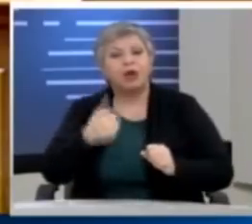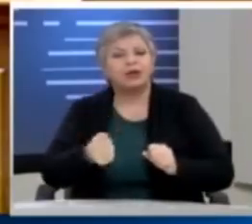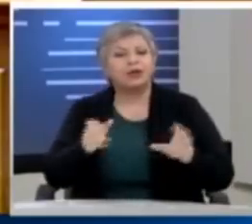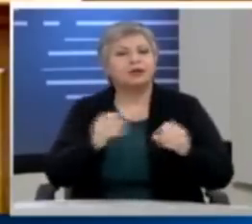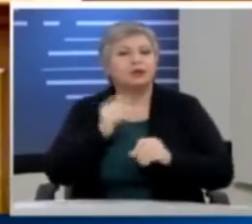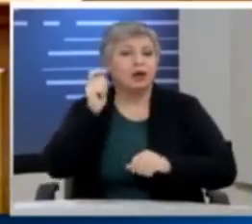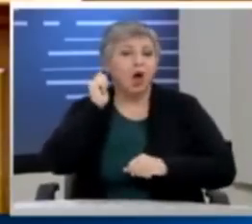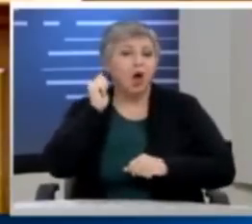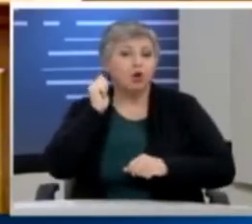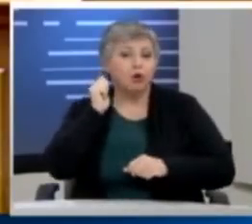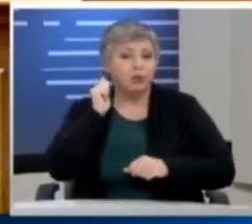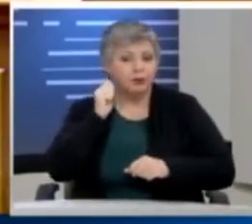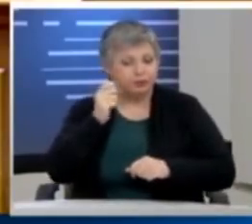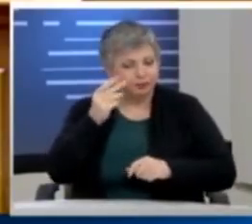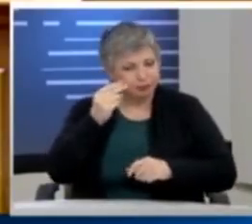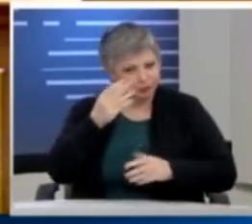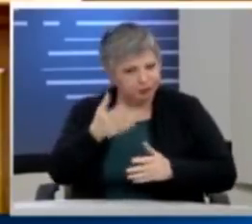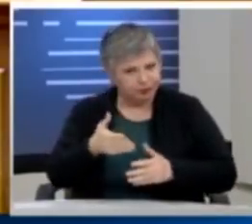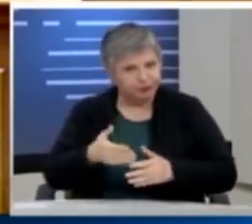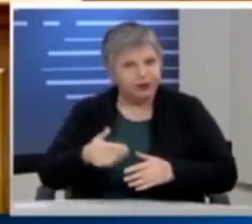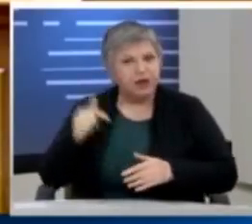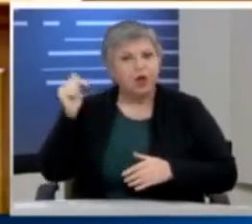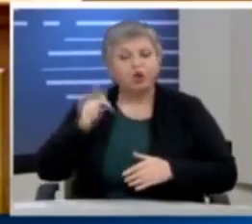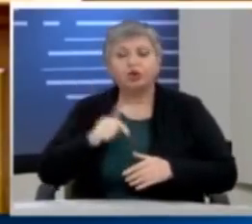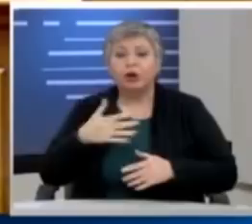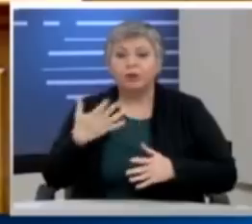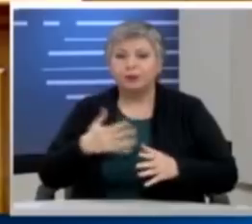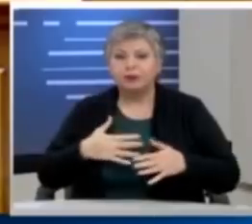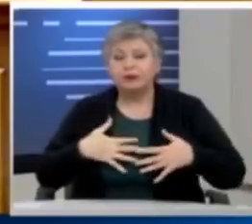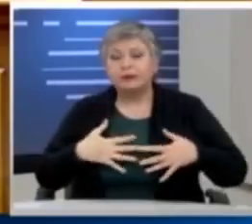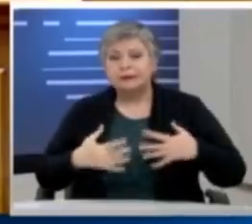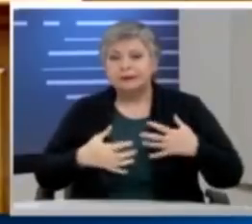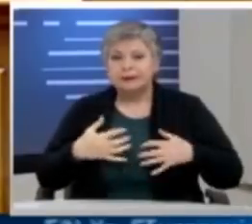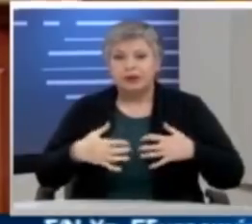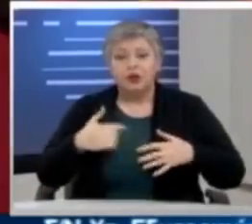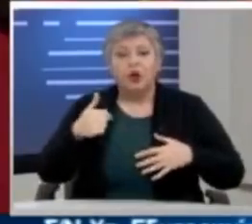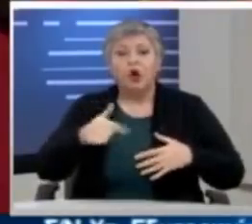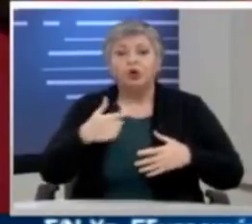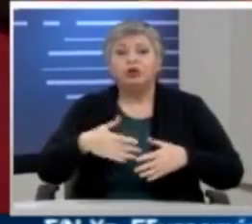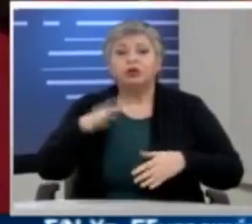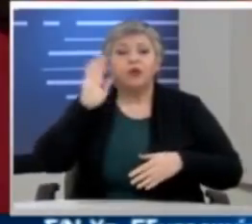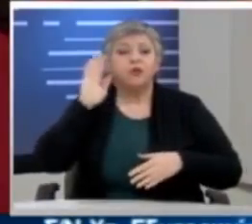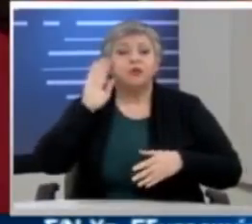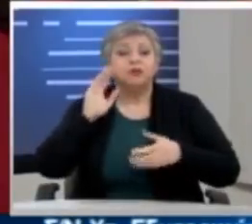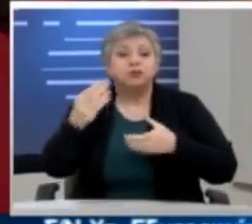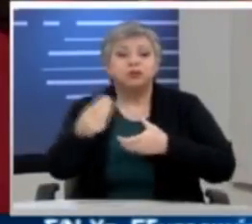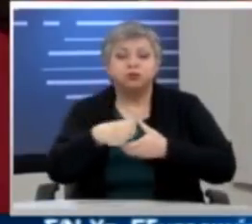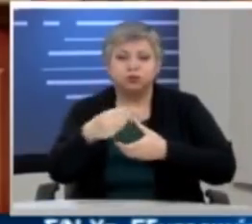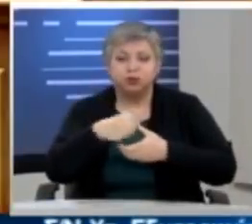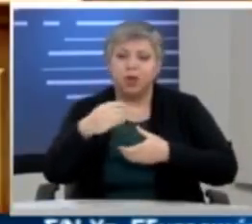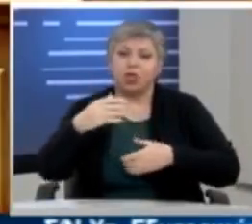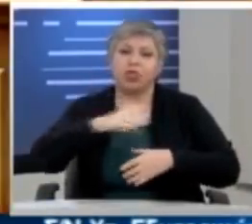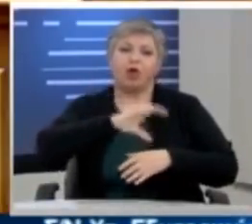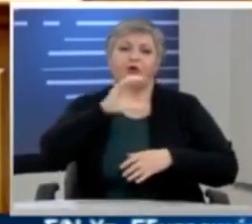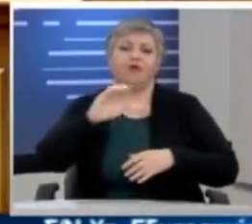χώρας. Σήμερα μας απειλεί ενδεχομένως καινούργια φωτιά για τη δημιουργία αμερικάνικων προτεκτοράτων στα Βαλκάνια. Ένα